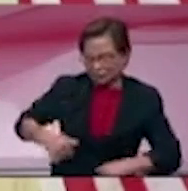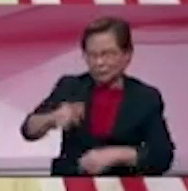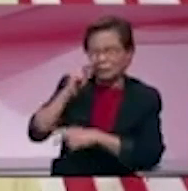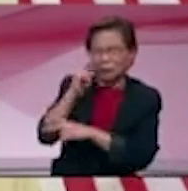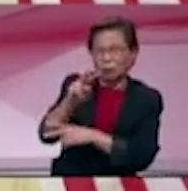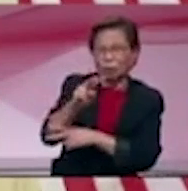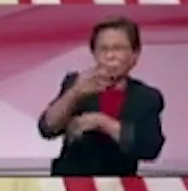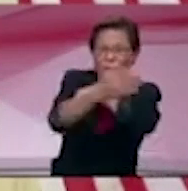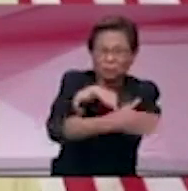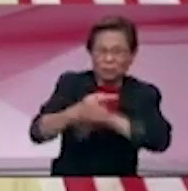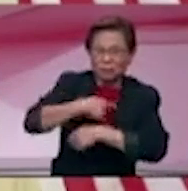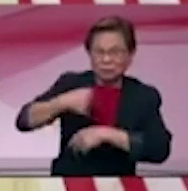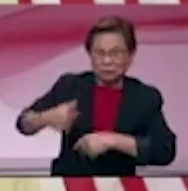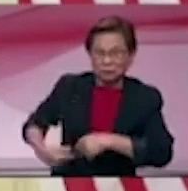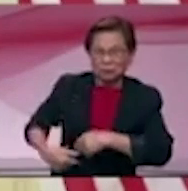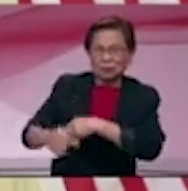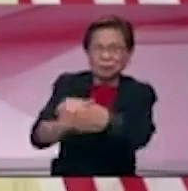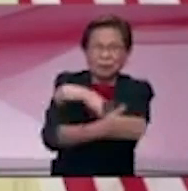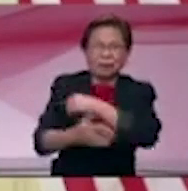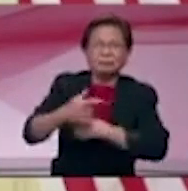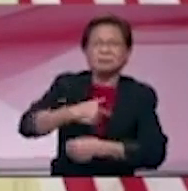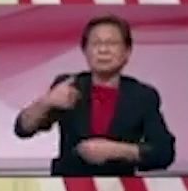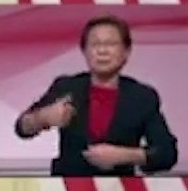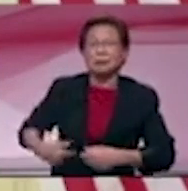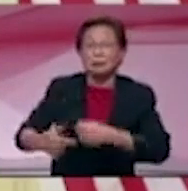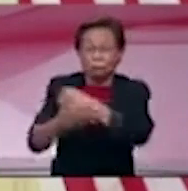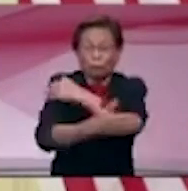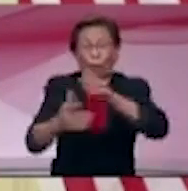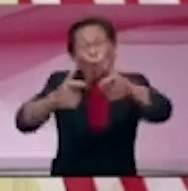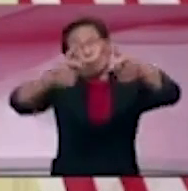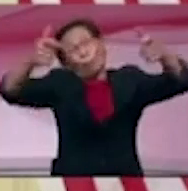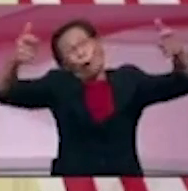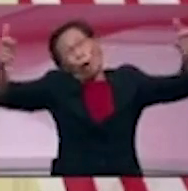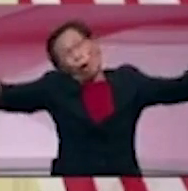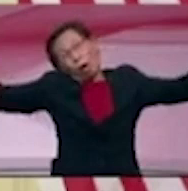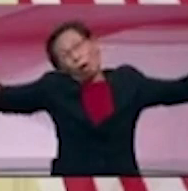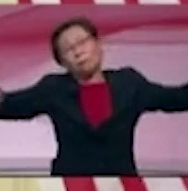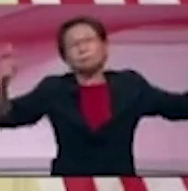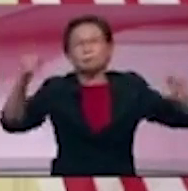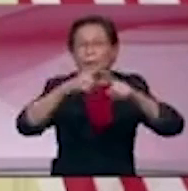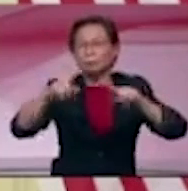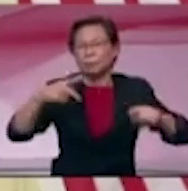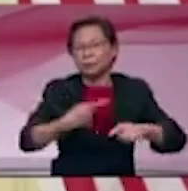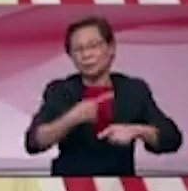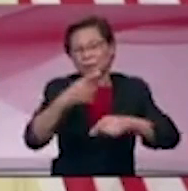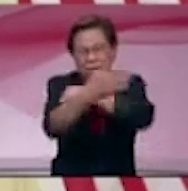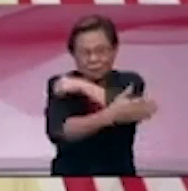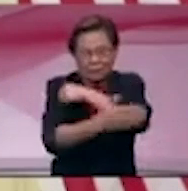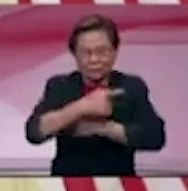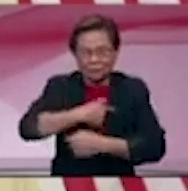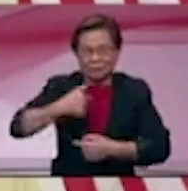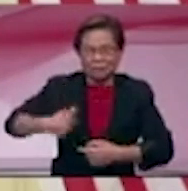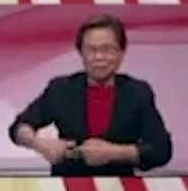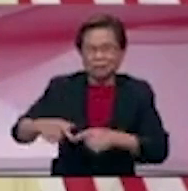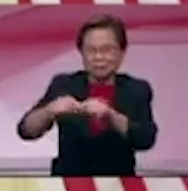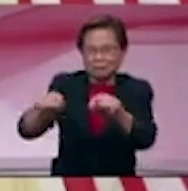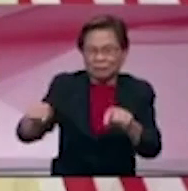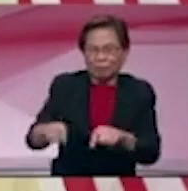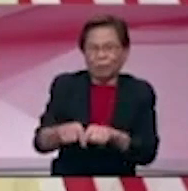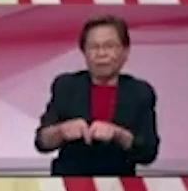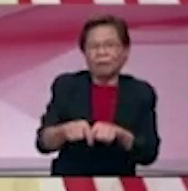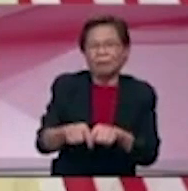Negara China masih dianggap, walaupun negara China itu masih sebuah negara yang besar, tapi kita masih lagi menganggap negara China itu sebagai kawasan